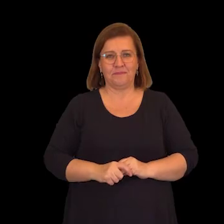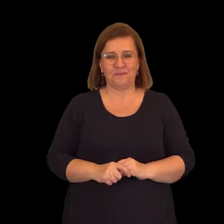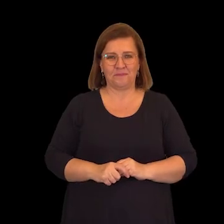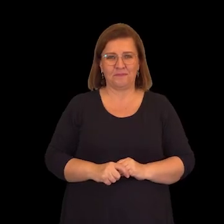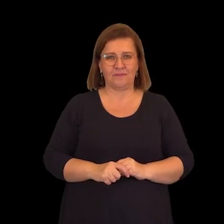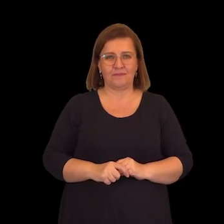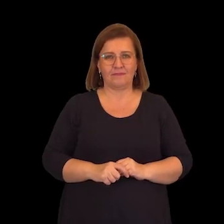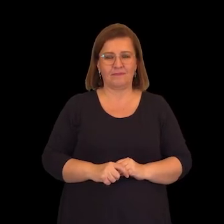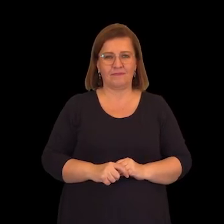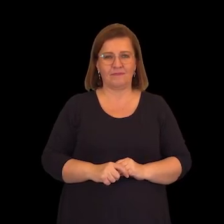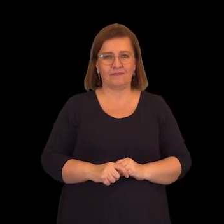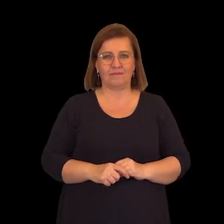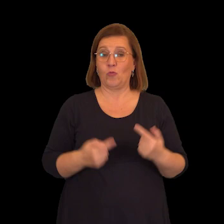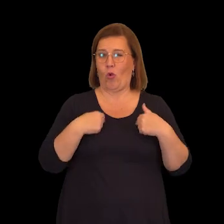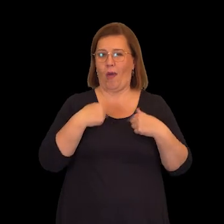To ja.